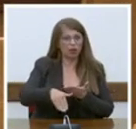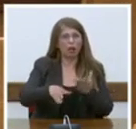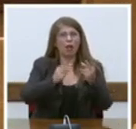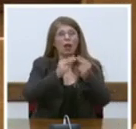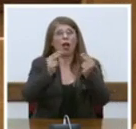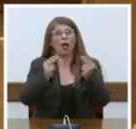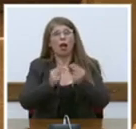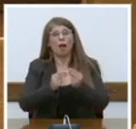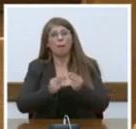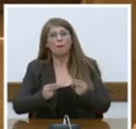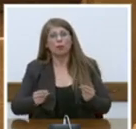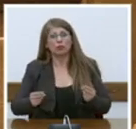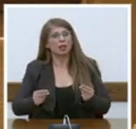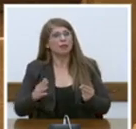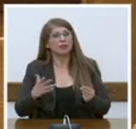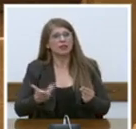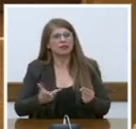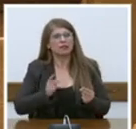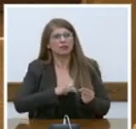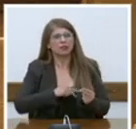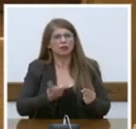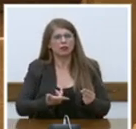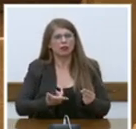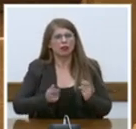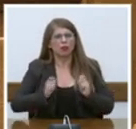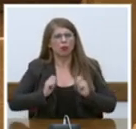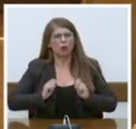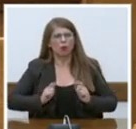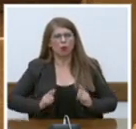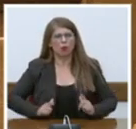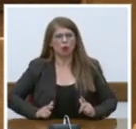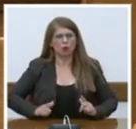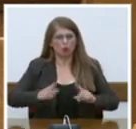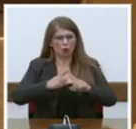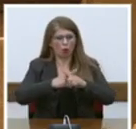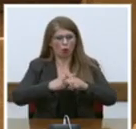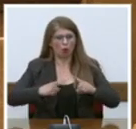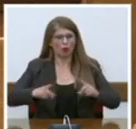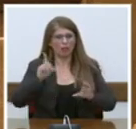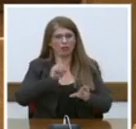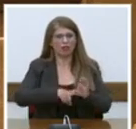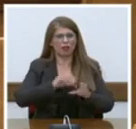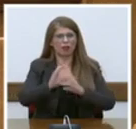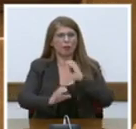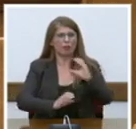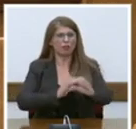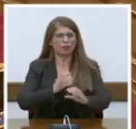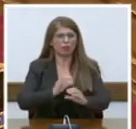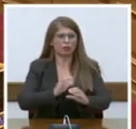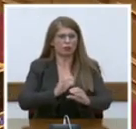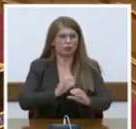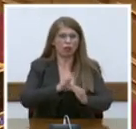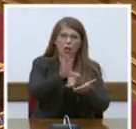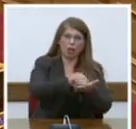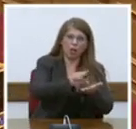καταναλωτή, χρησιμεύει κυρίως στο να θησαυρίζουν οι χορηγοί και οι επενδυτές.